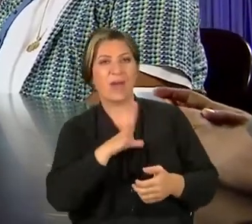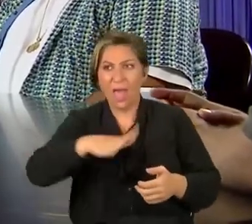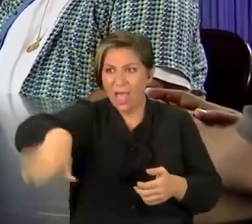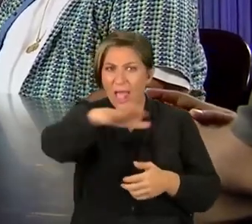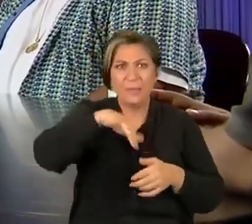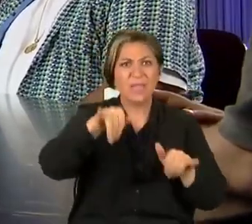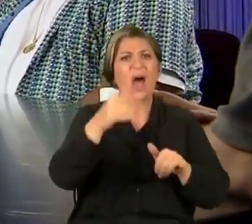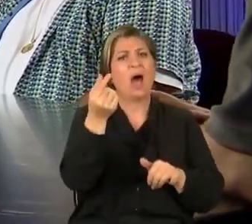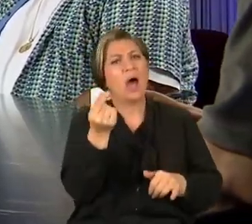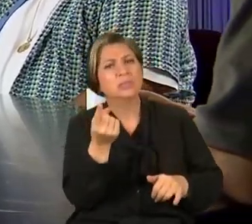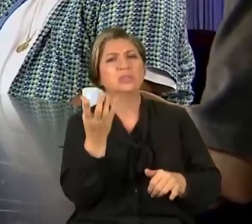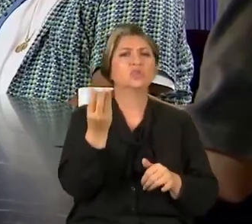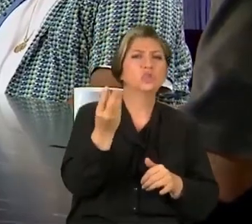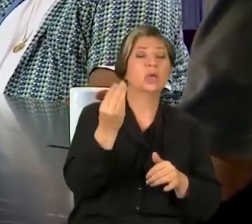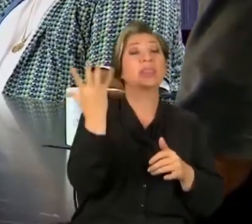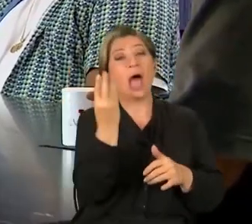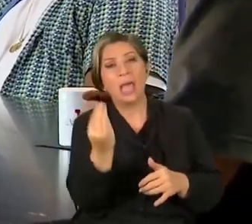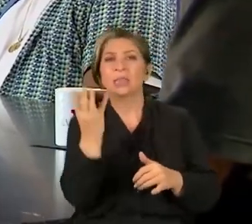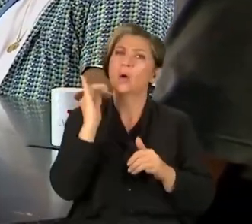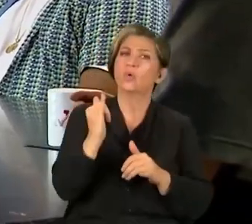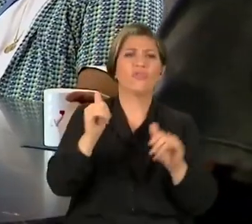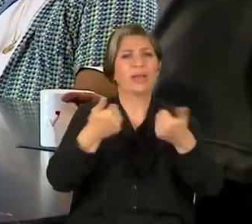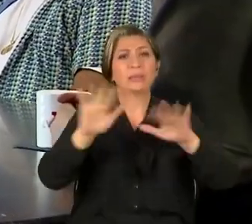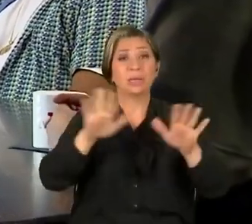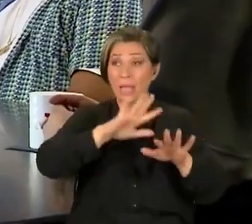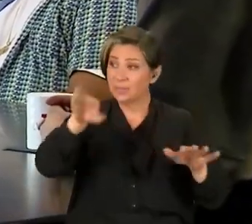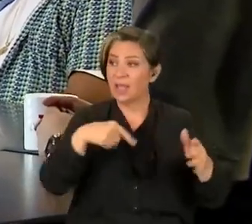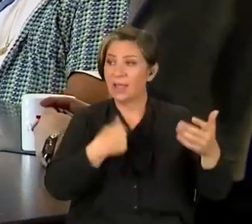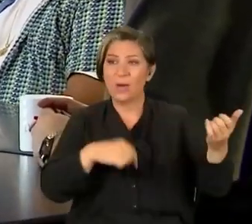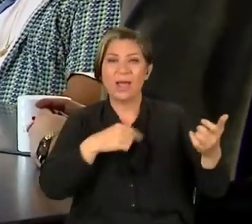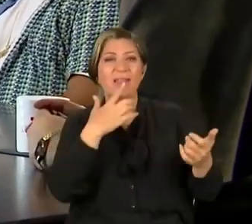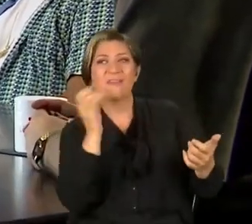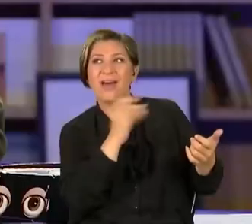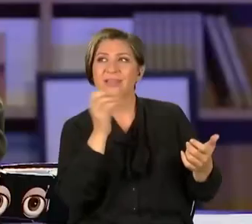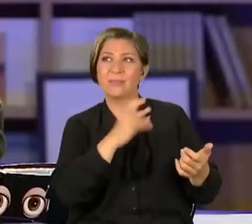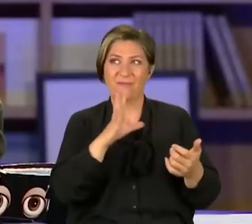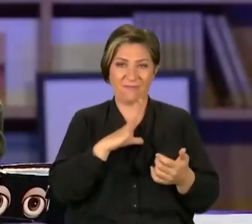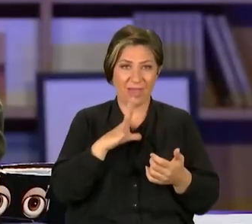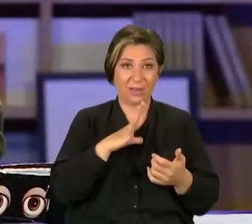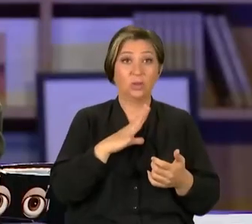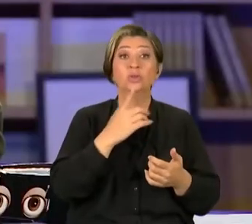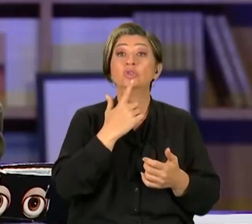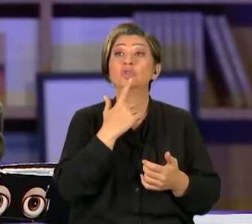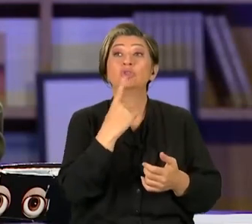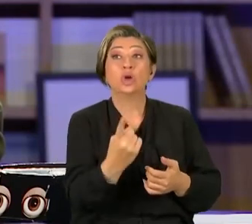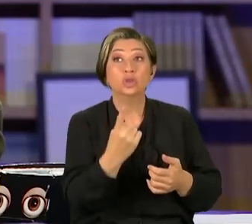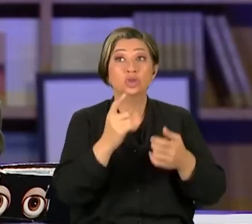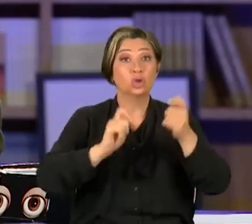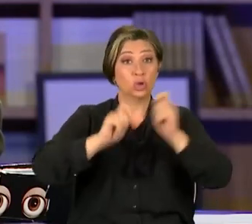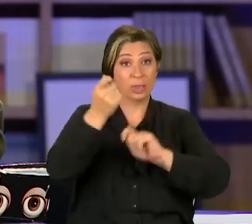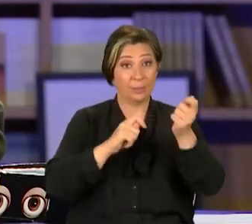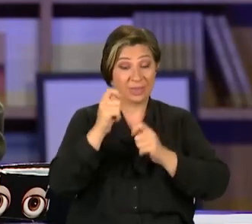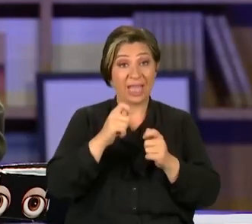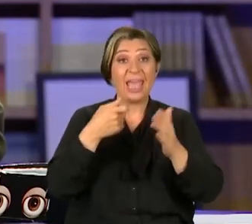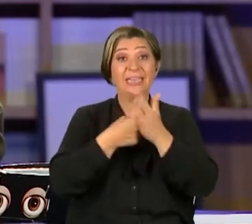hepinizden az ya da çok daha iyi daha kötü fark etmez ama bu ozanlık ve söz kullanımında